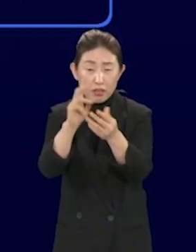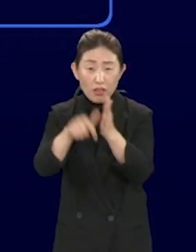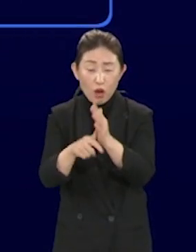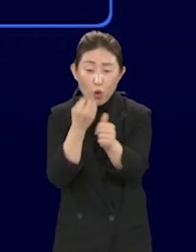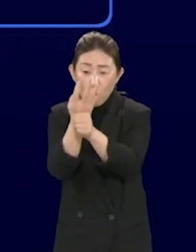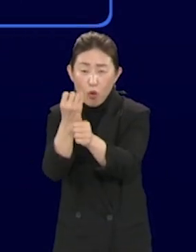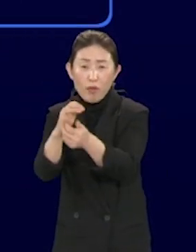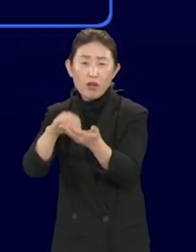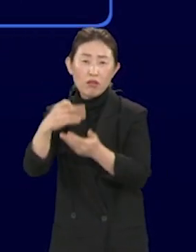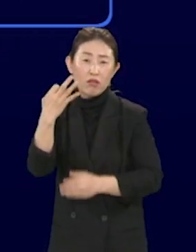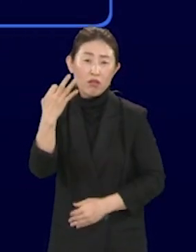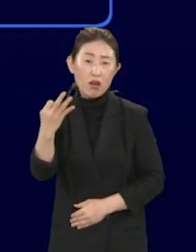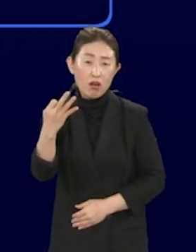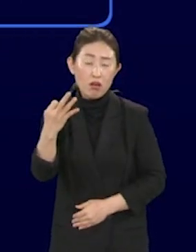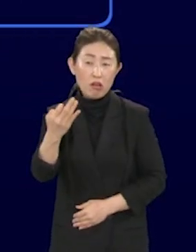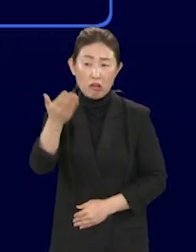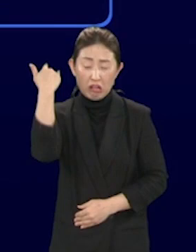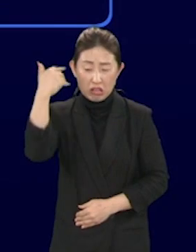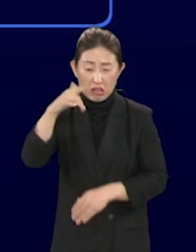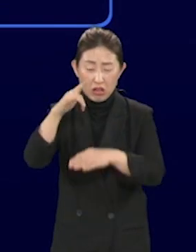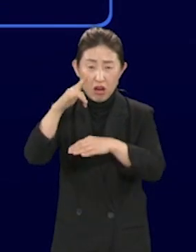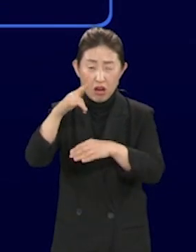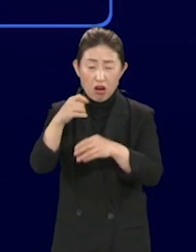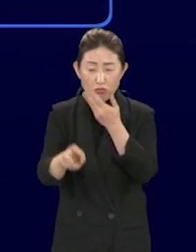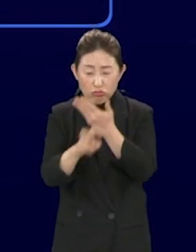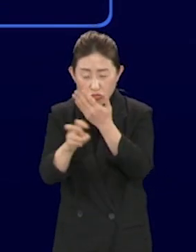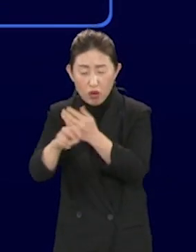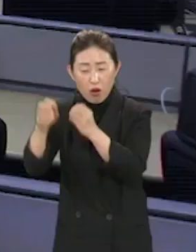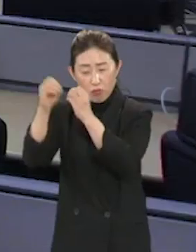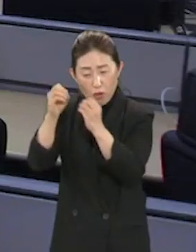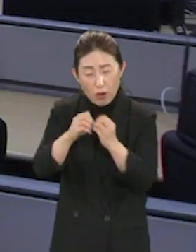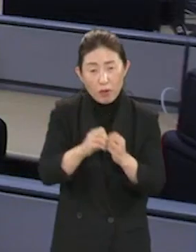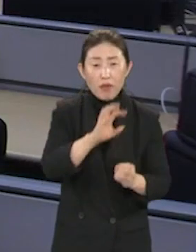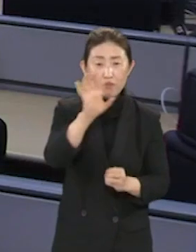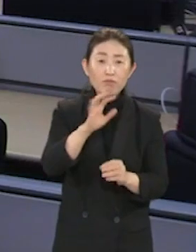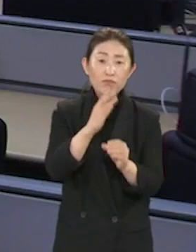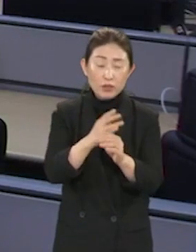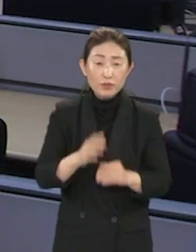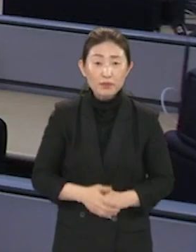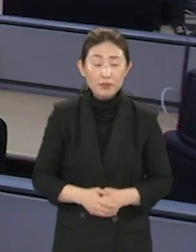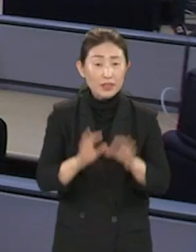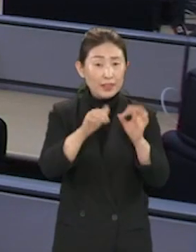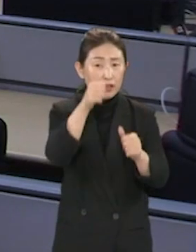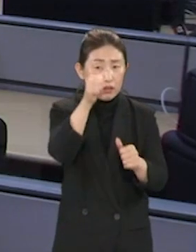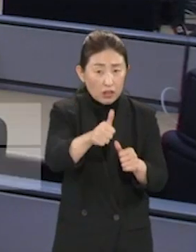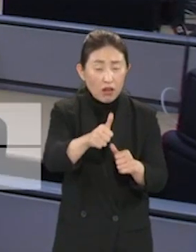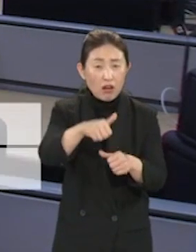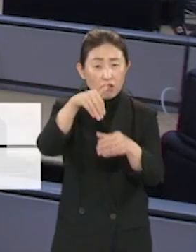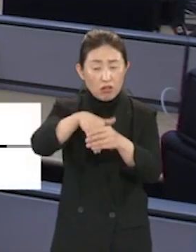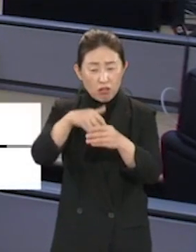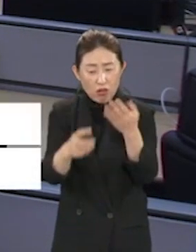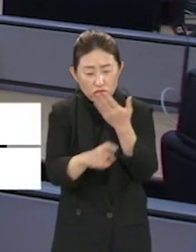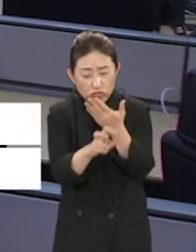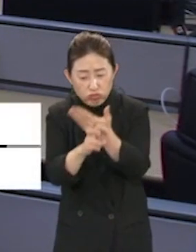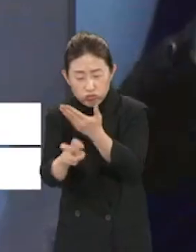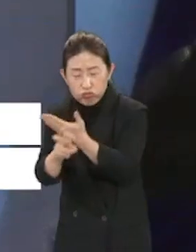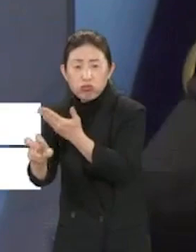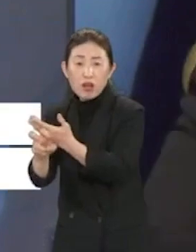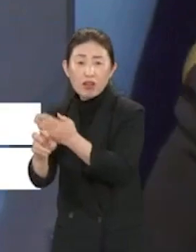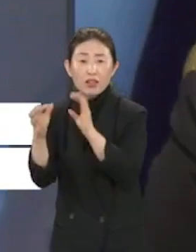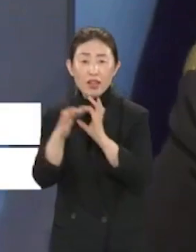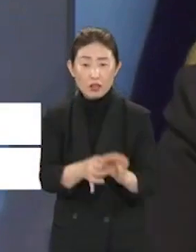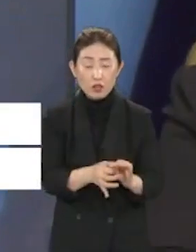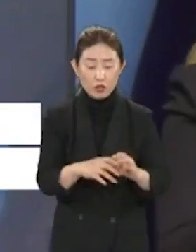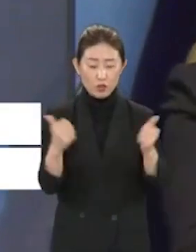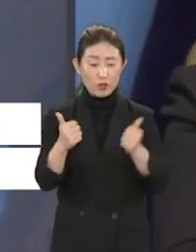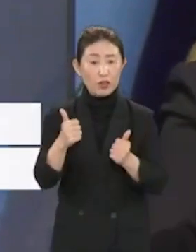14건이나 고발되는 등 과거의 악습이 그대로 되풀이되고 있습니다. 조합장 선거가 과열 혼탁 양상으로 진행되면서